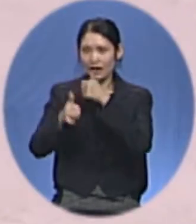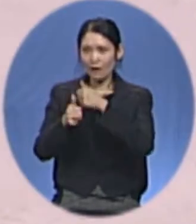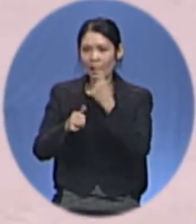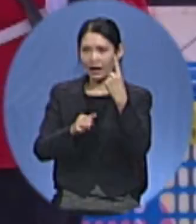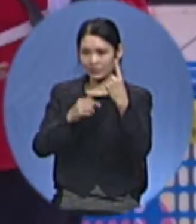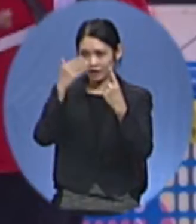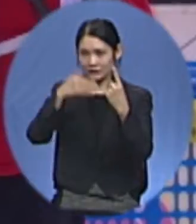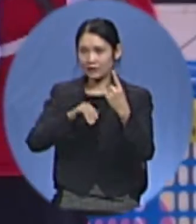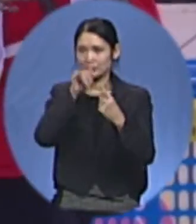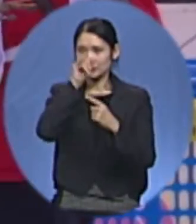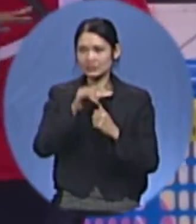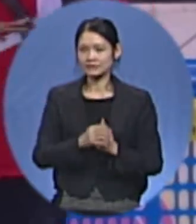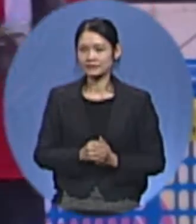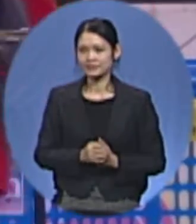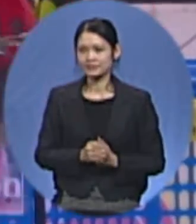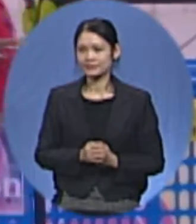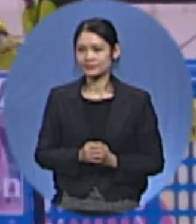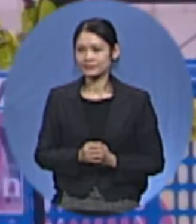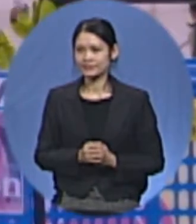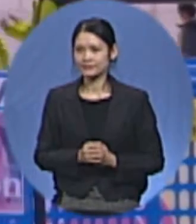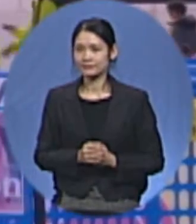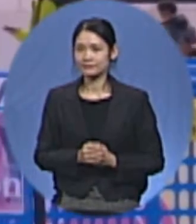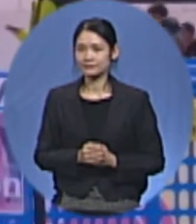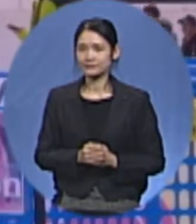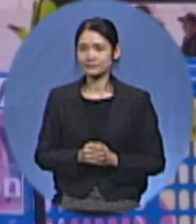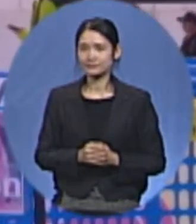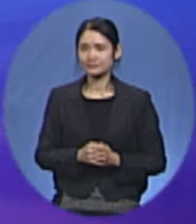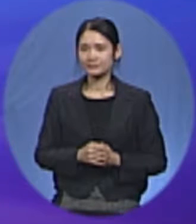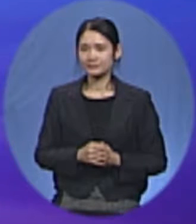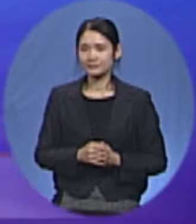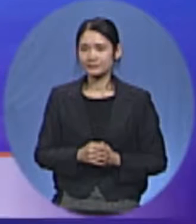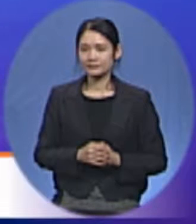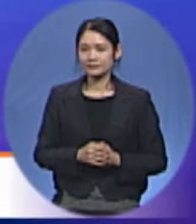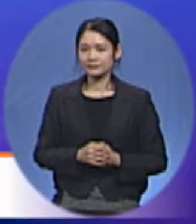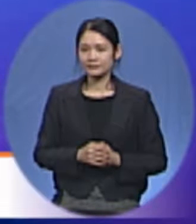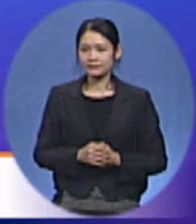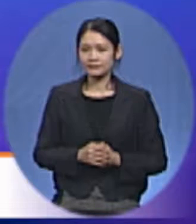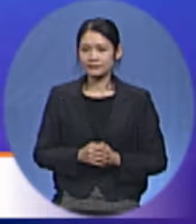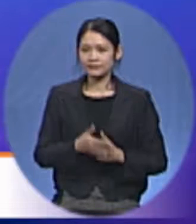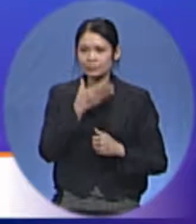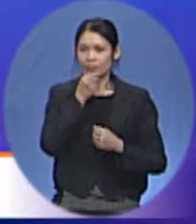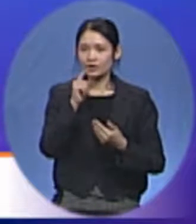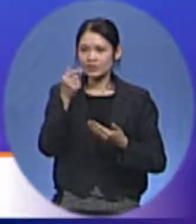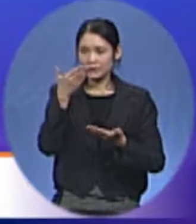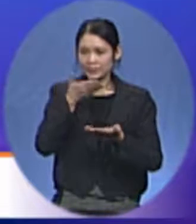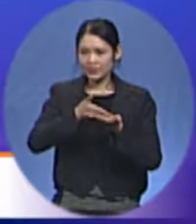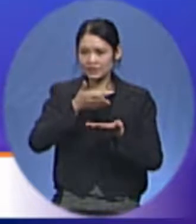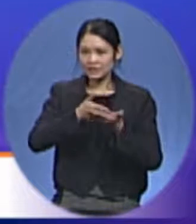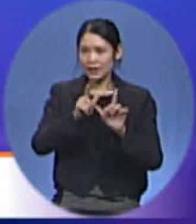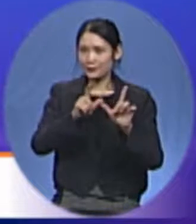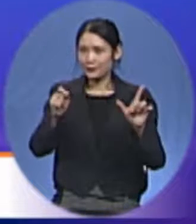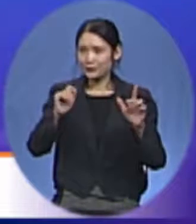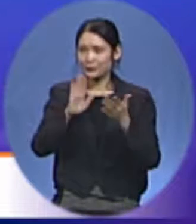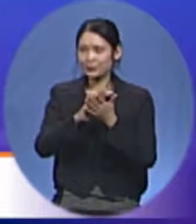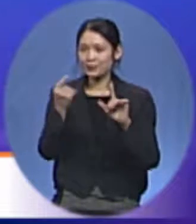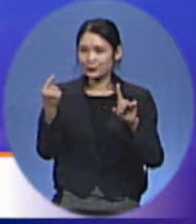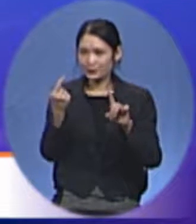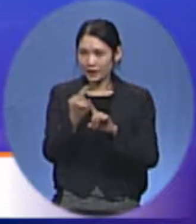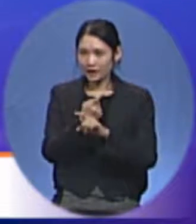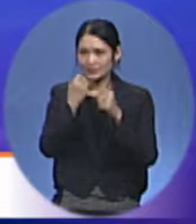남겨두고 있습니다. 복지TV 뉴스 정두리입니다. 복지TV 뉴스가 부분 개편을 통해